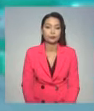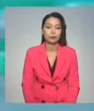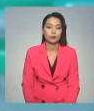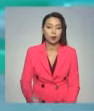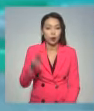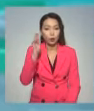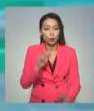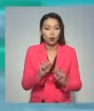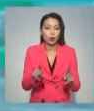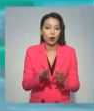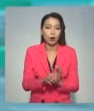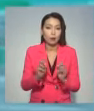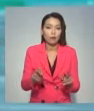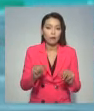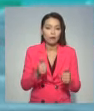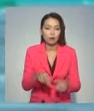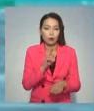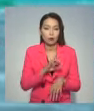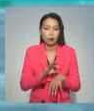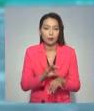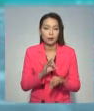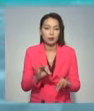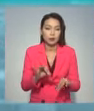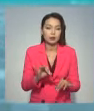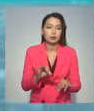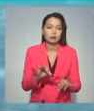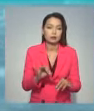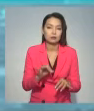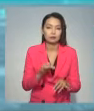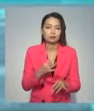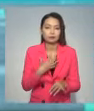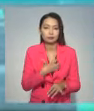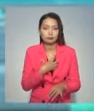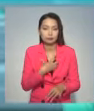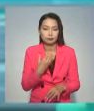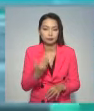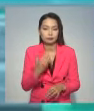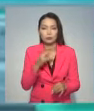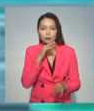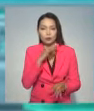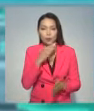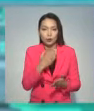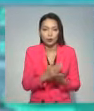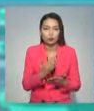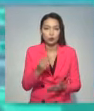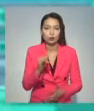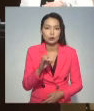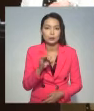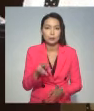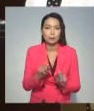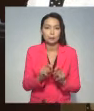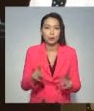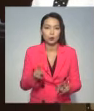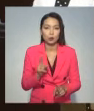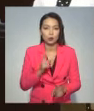Оқу мекемелерінің қауіпсіздігі формальды түрде және қарабайыр. Сенатор Нұртөре Жүсіп мектептегі күзетті сынға алды. Петропавл